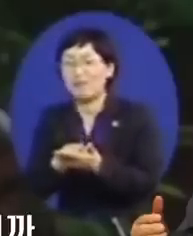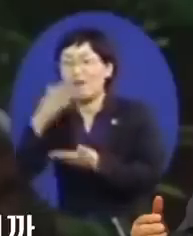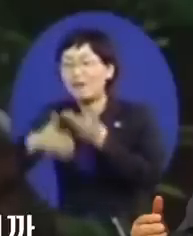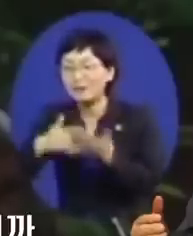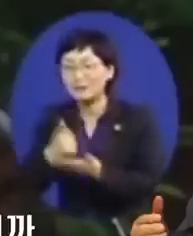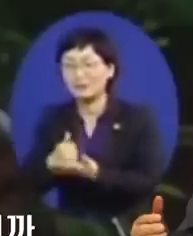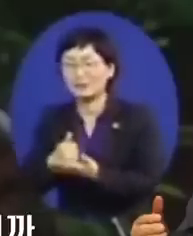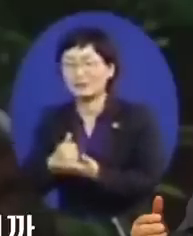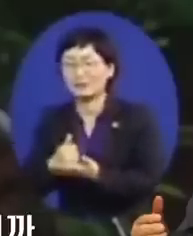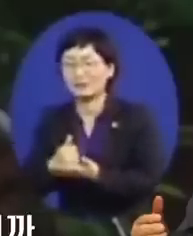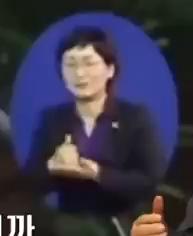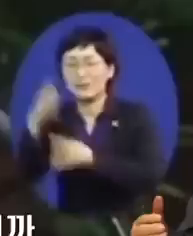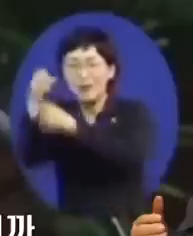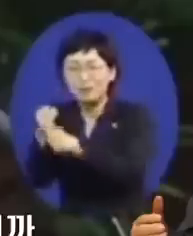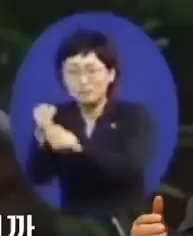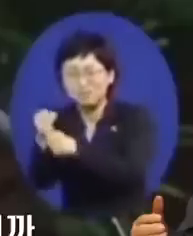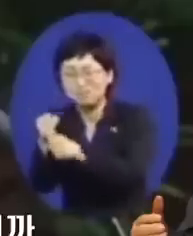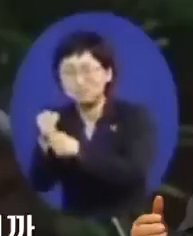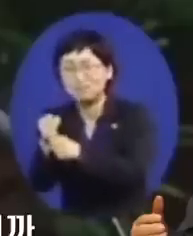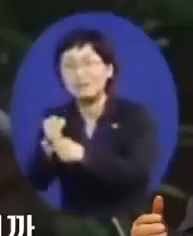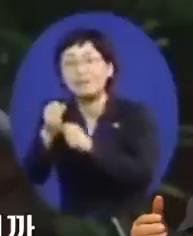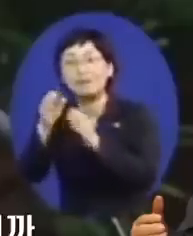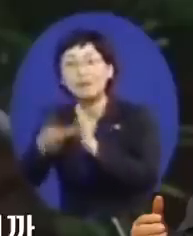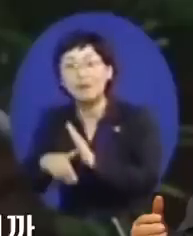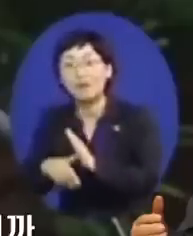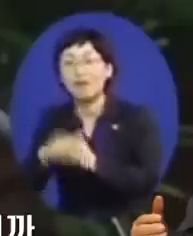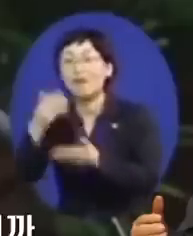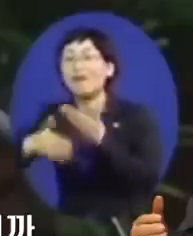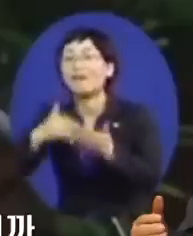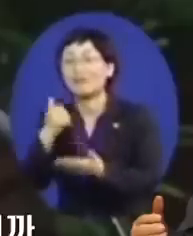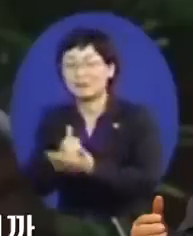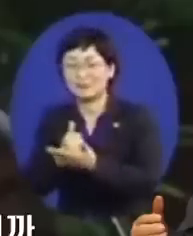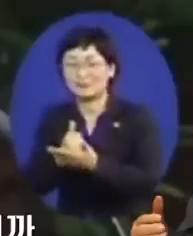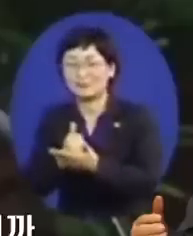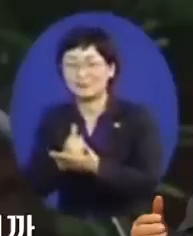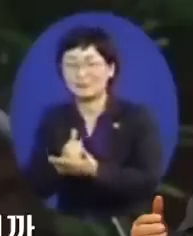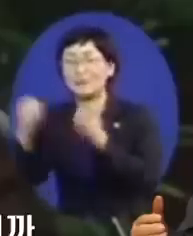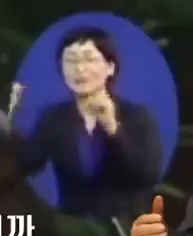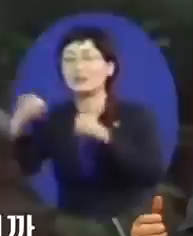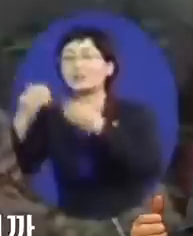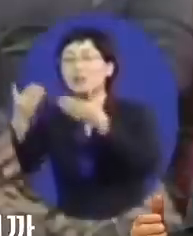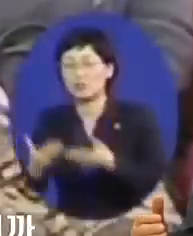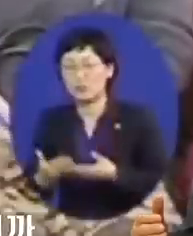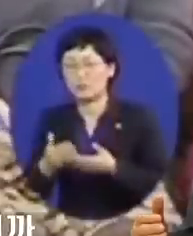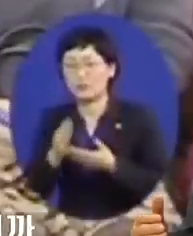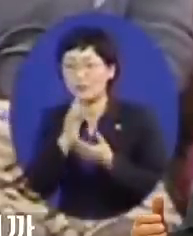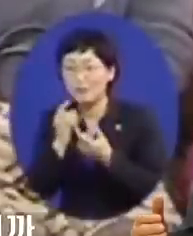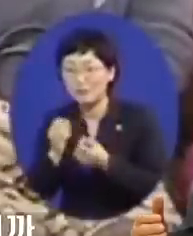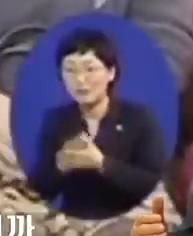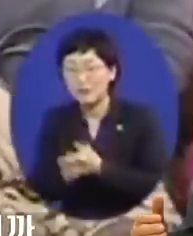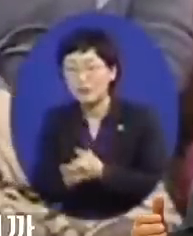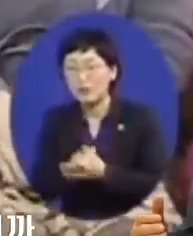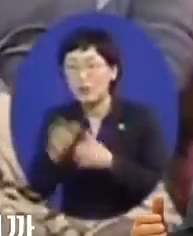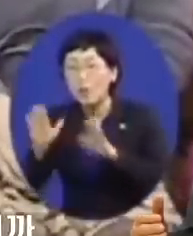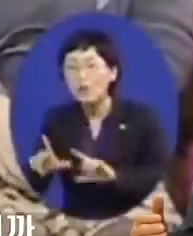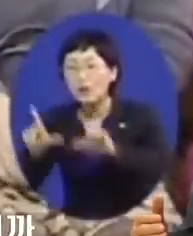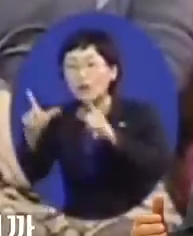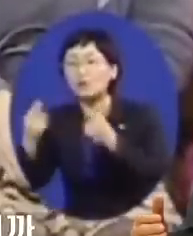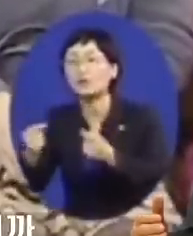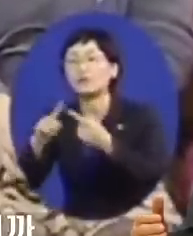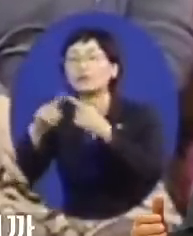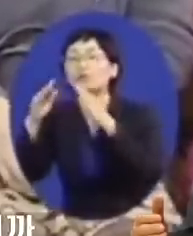하나님의 옷자락을 잡고 놓지 않을 때 하나님은 응답해 주시는 것입니다. 오늘날